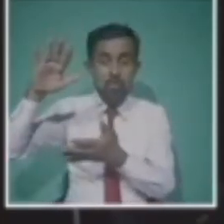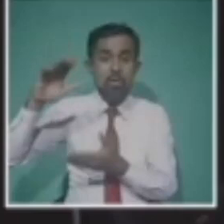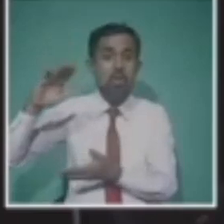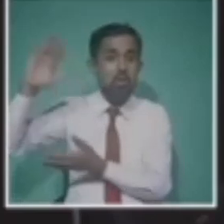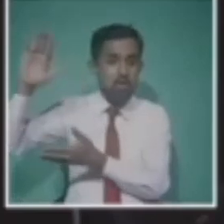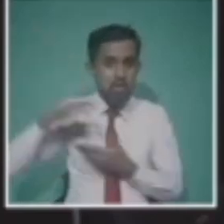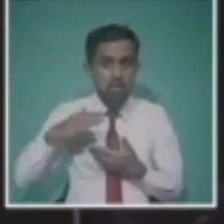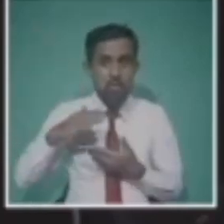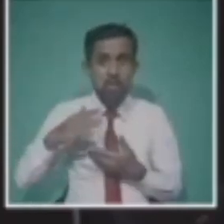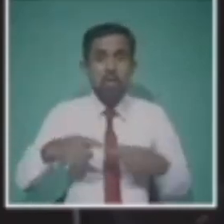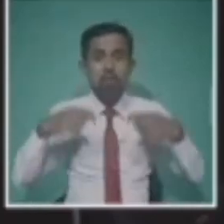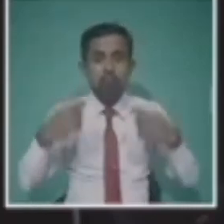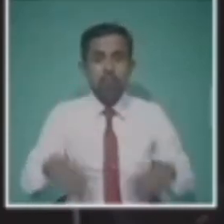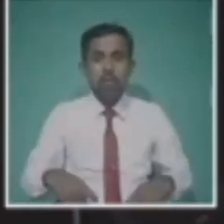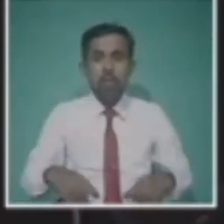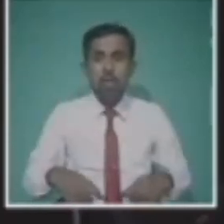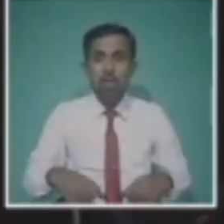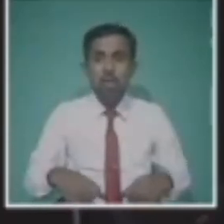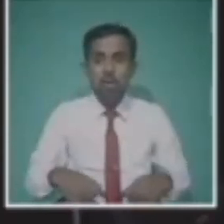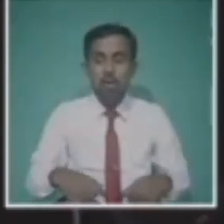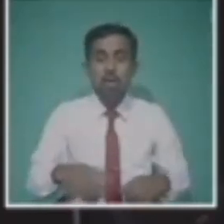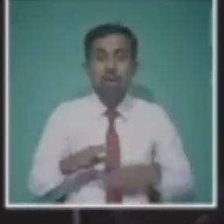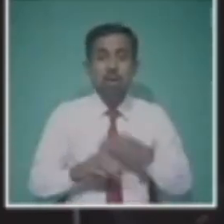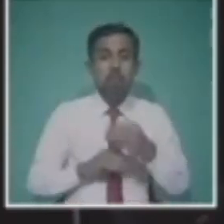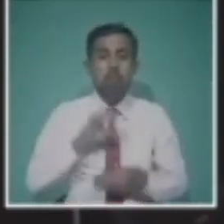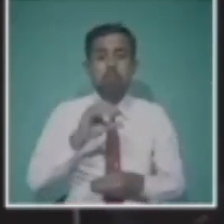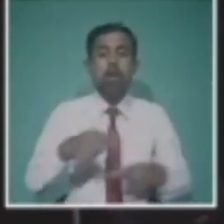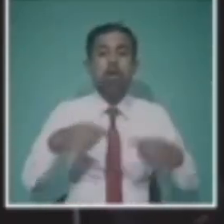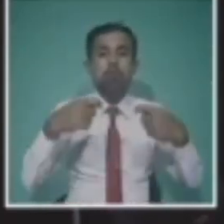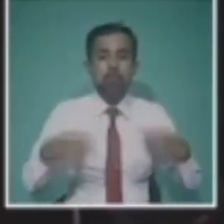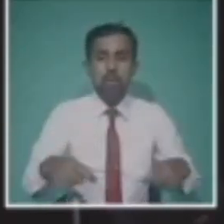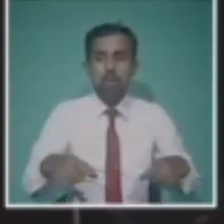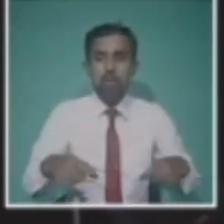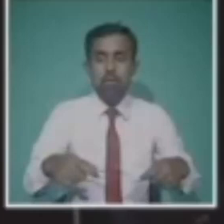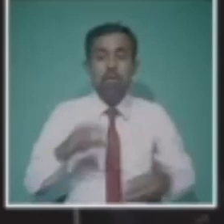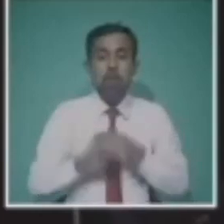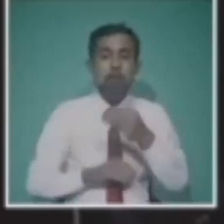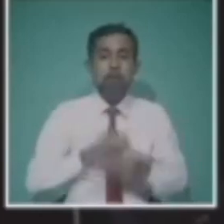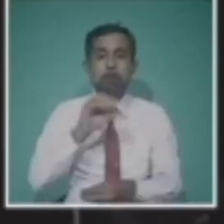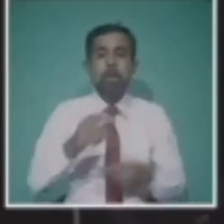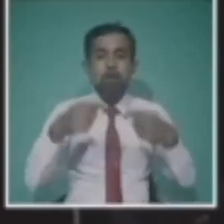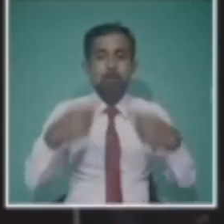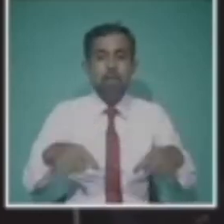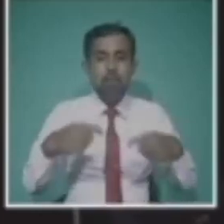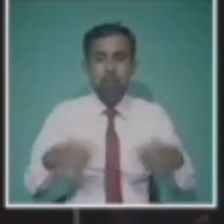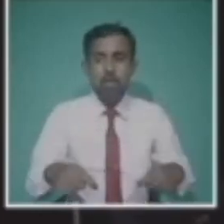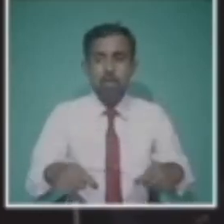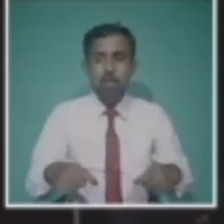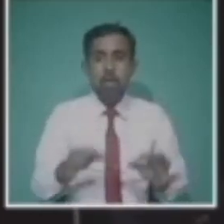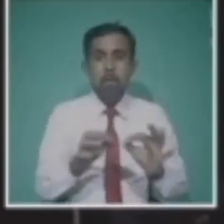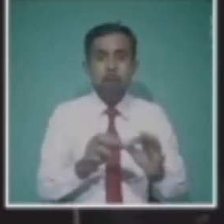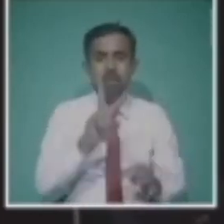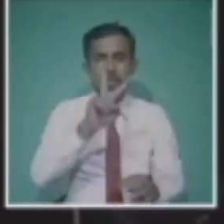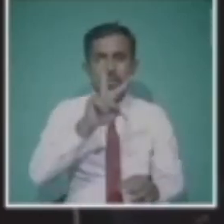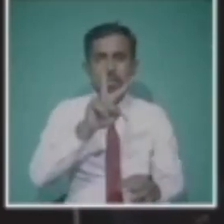ආනයන වියදම් වල තියෙනවා ප්‍රාග්ධන වියදම් කියලා එකක්. අන්නේ ප්‍රාග්ධන වියදම් බිලියන